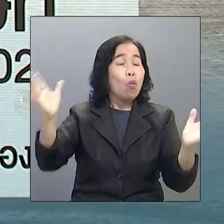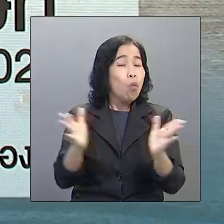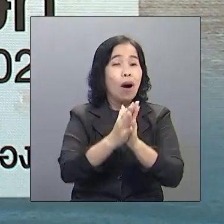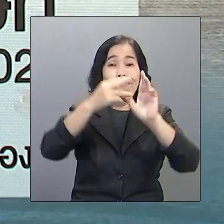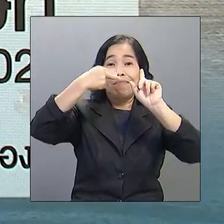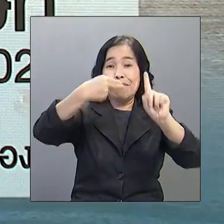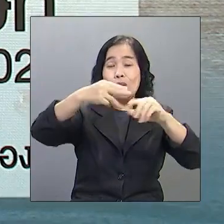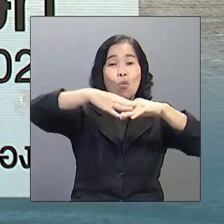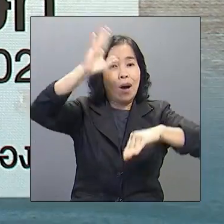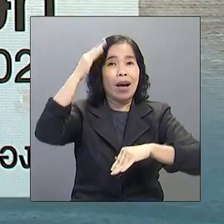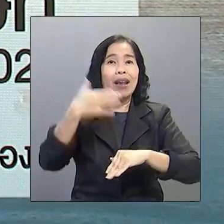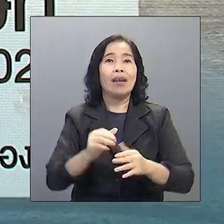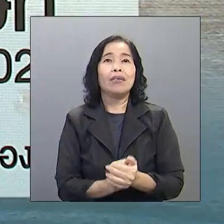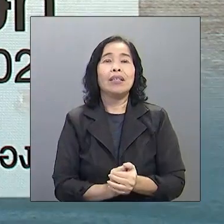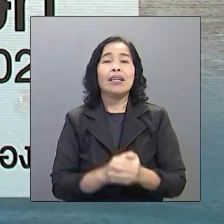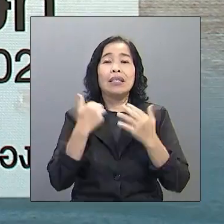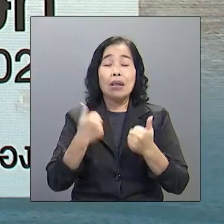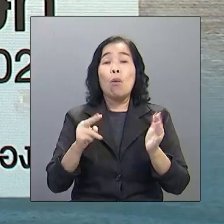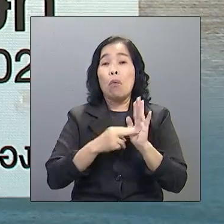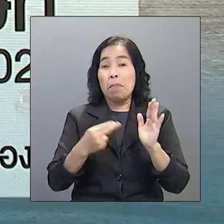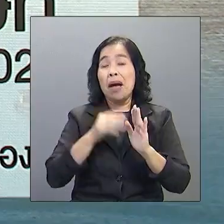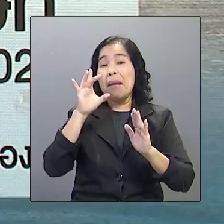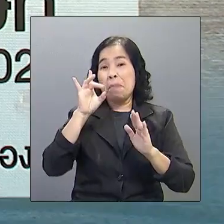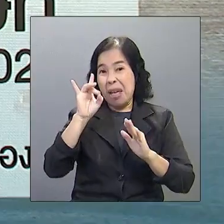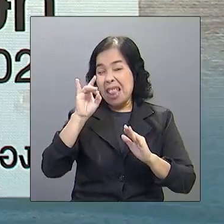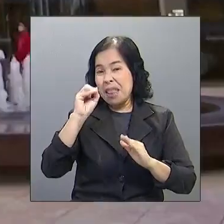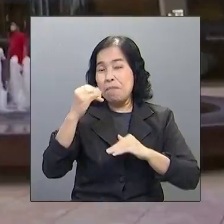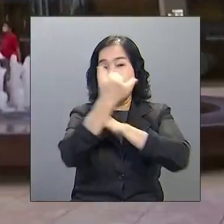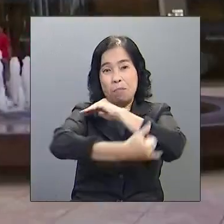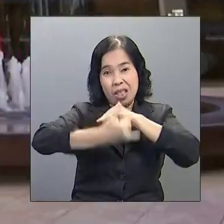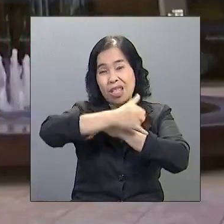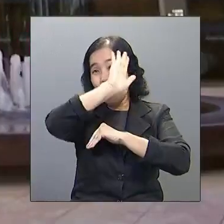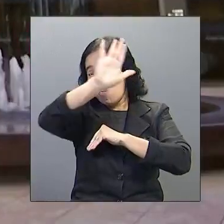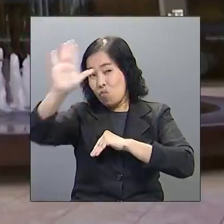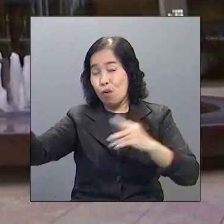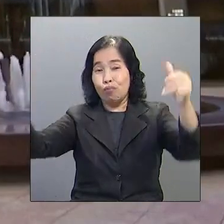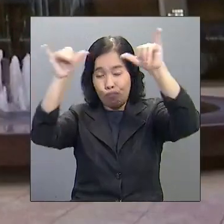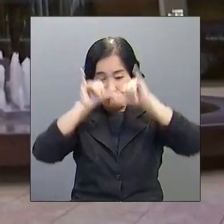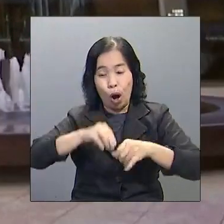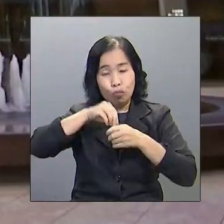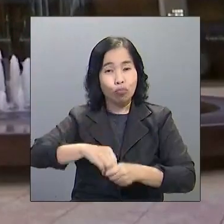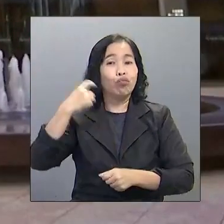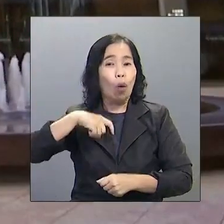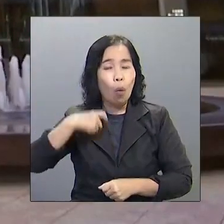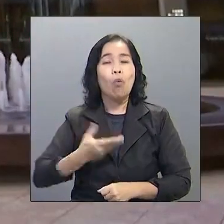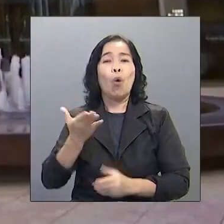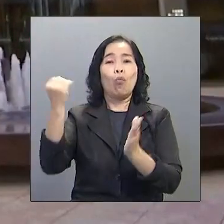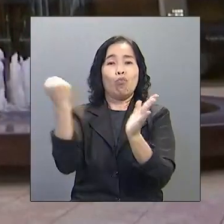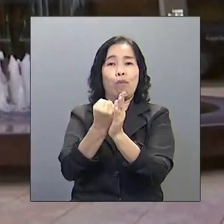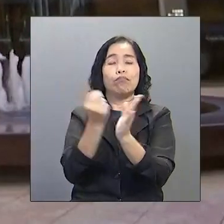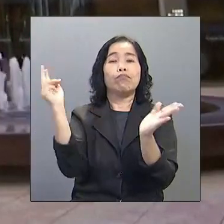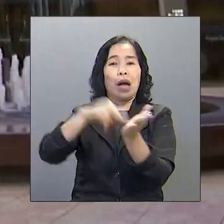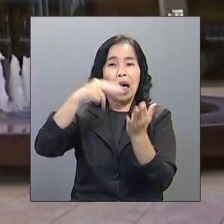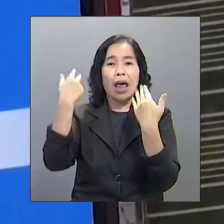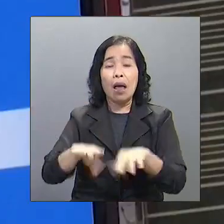LES บริฮัทนะคะจากมากกวา 80 ประเทศทั่วโลกค่ะการจดทะเบียนบริษัทในห้องโกงไม่ย